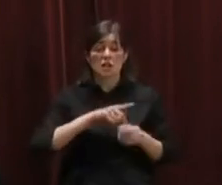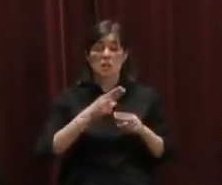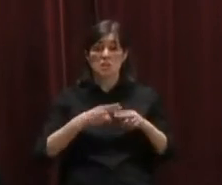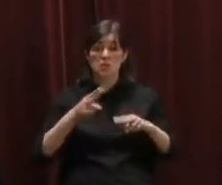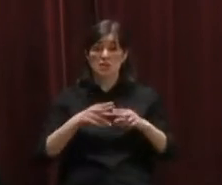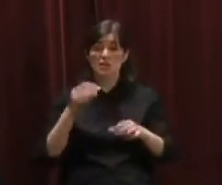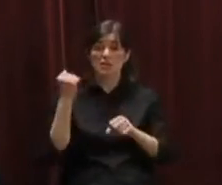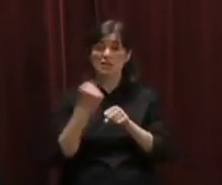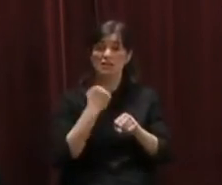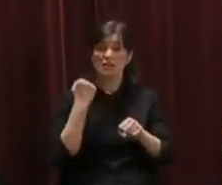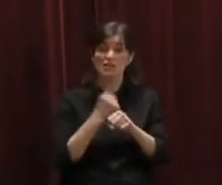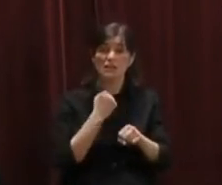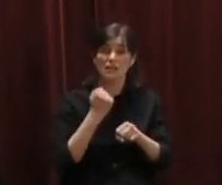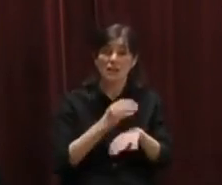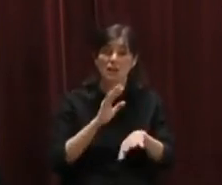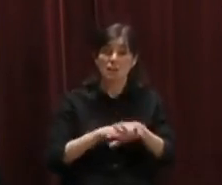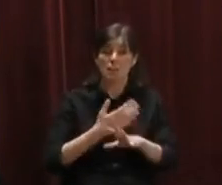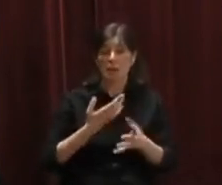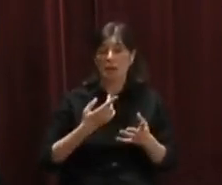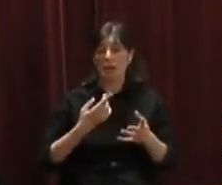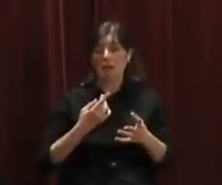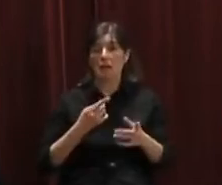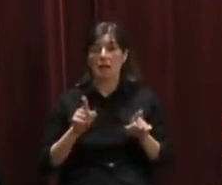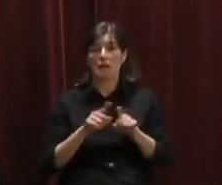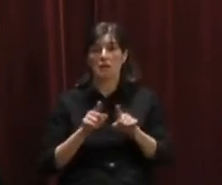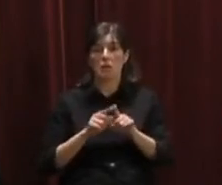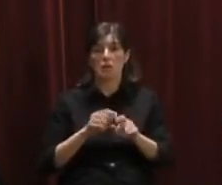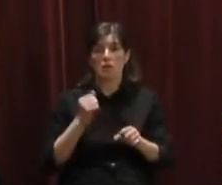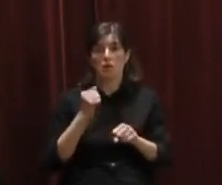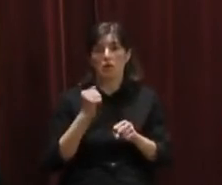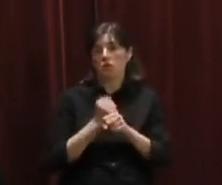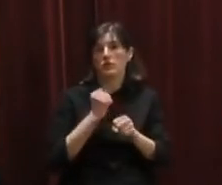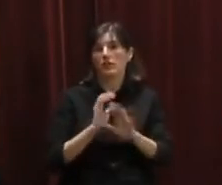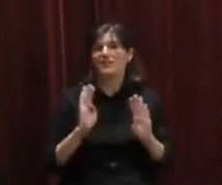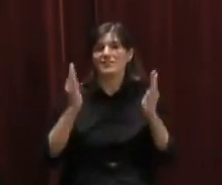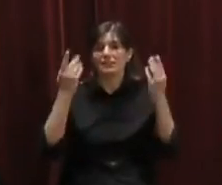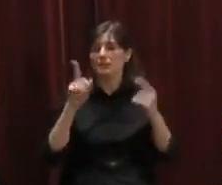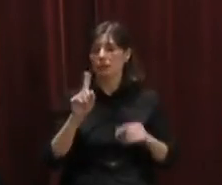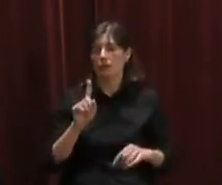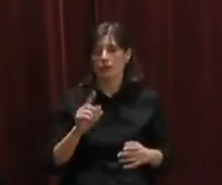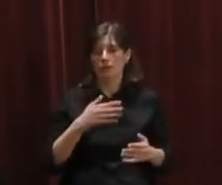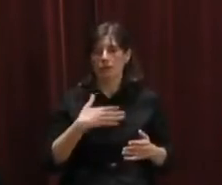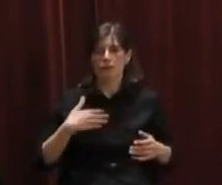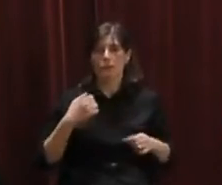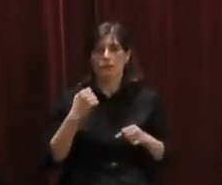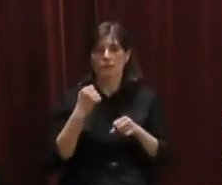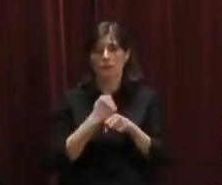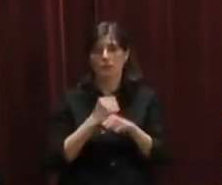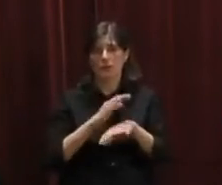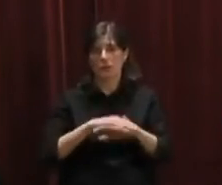som en política per servir a la ciutadania i això ens sembla tant en aquest govern com a vostès.